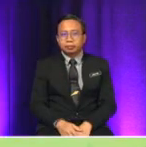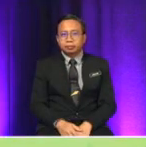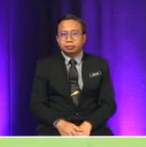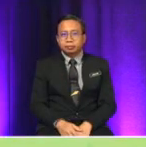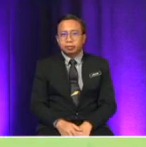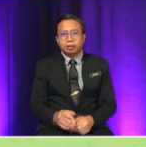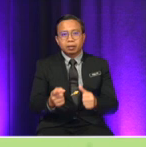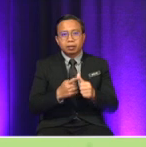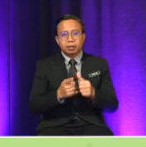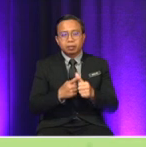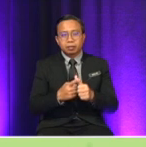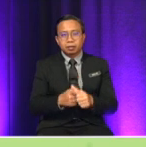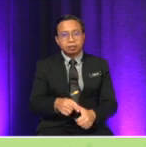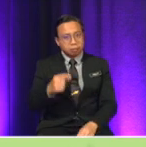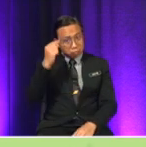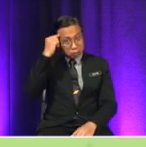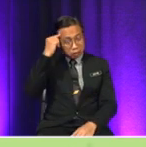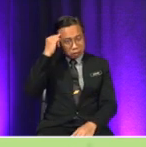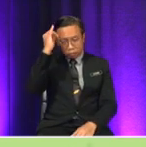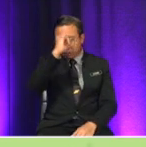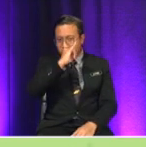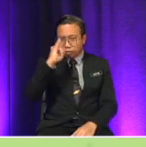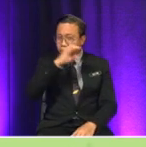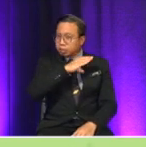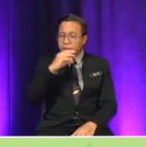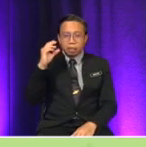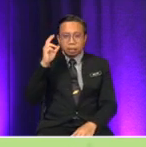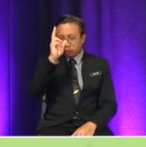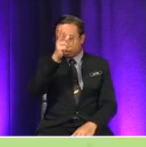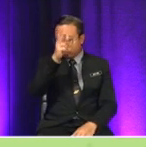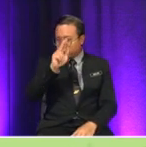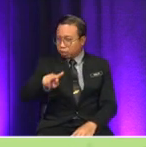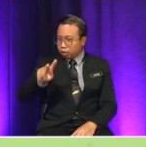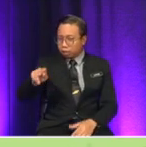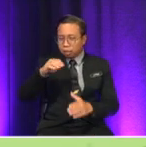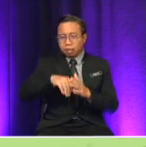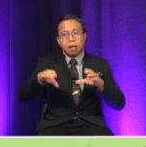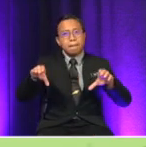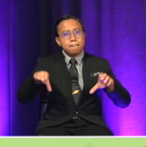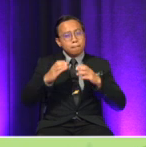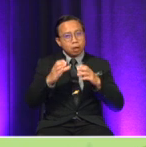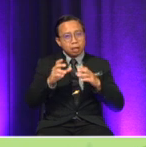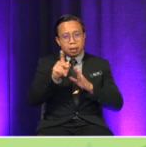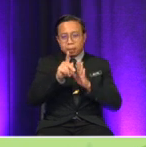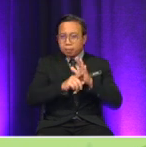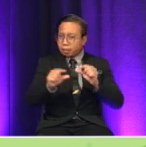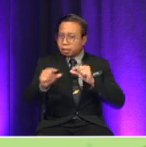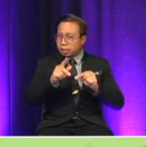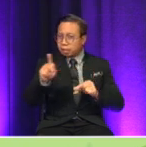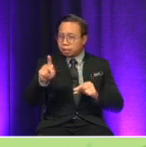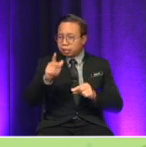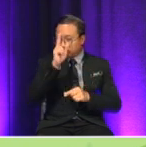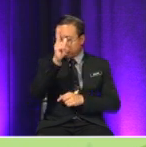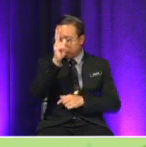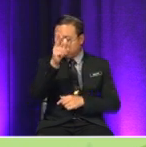Yang pertama, mempertajam imajinasi, kreativiti dan sensitiviti kanak-kanak dalam mencipta dan melakukan pergerakan kreatif. Yang